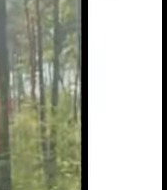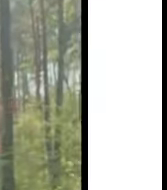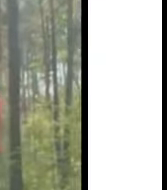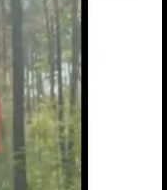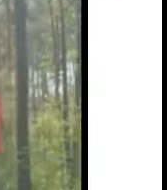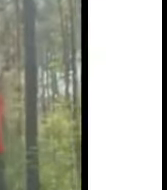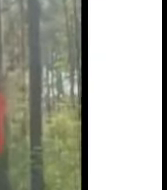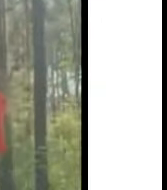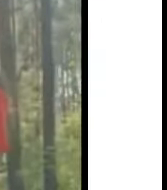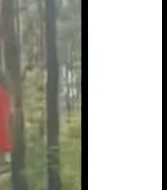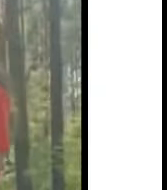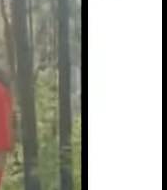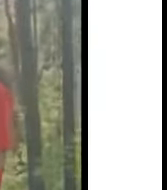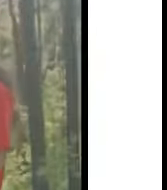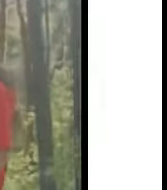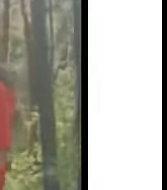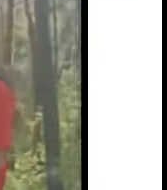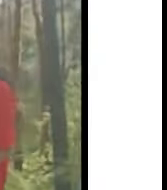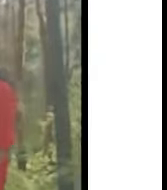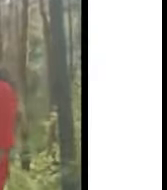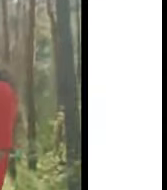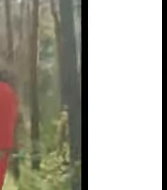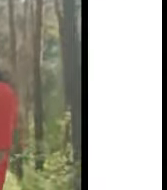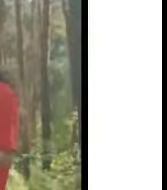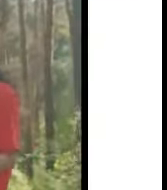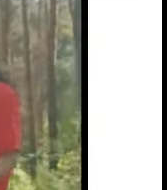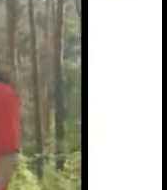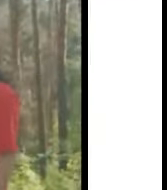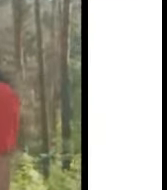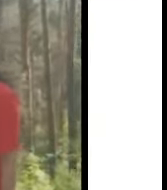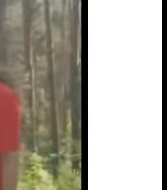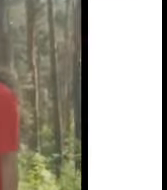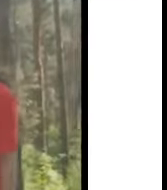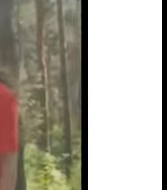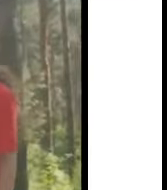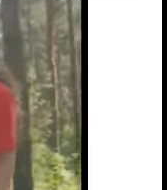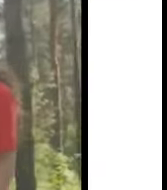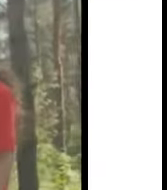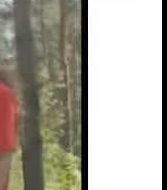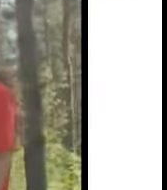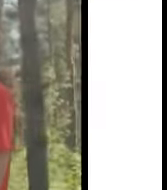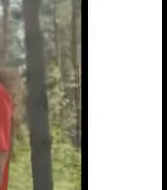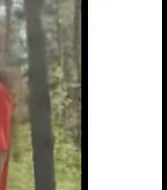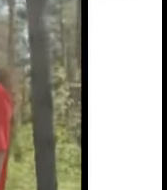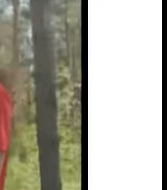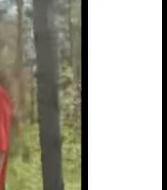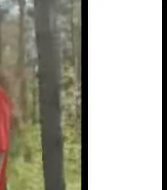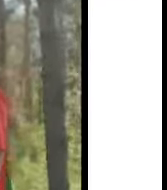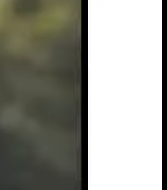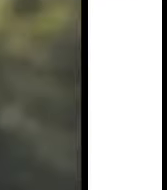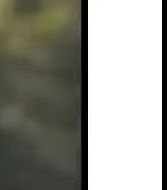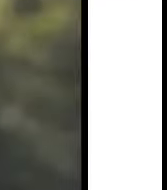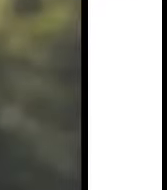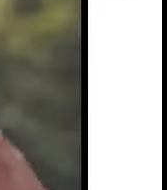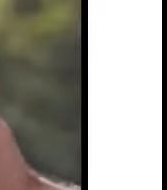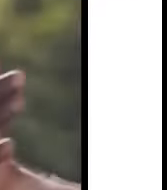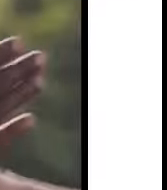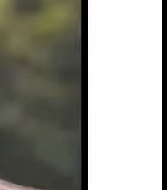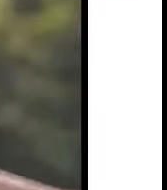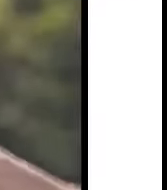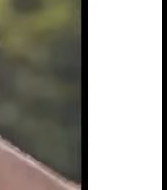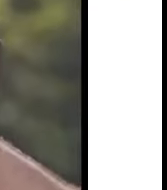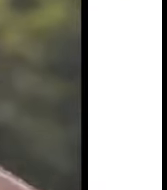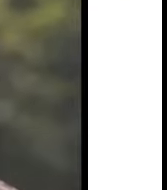Lavorare insieme, solo così potremo creare il futuro che vogliamo, un mondo